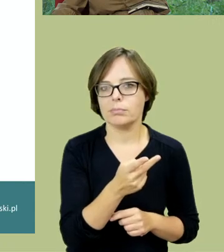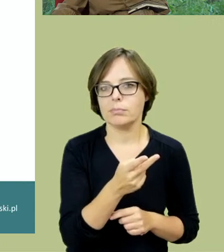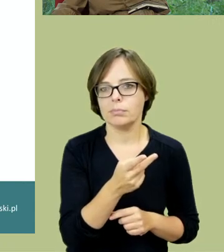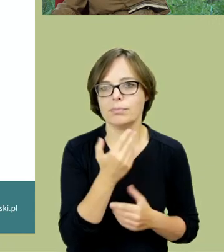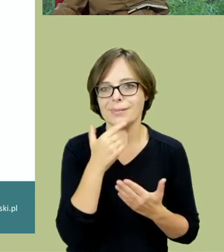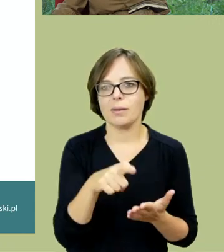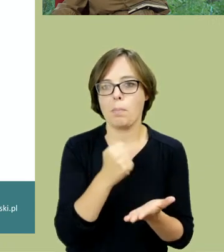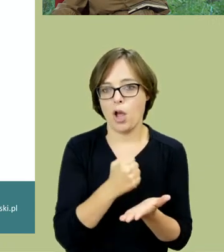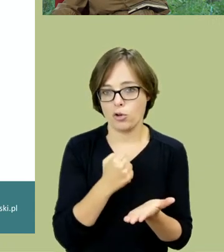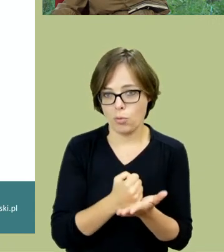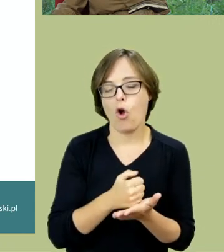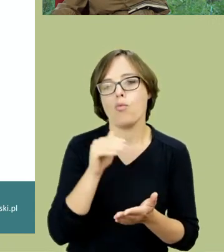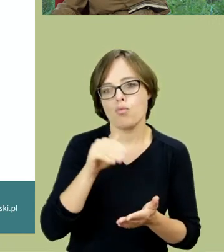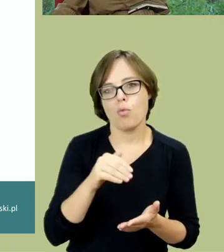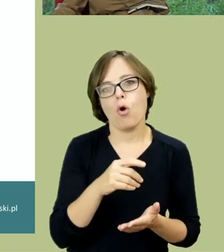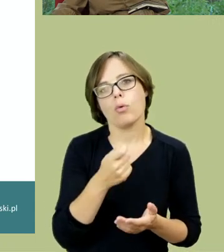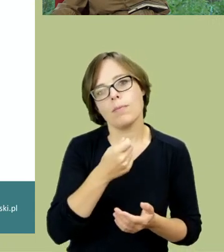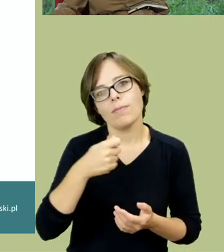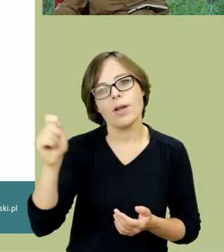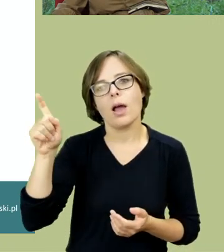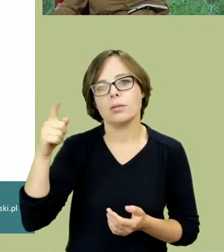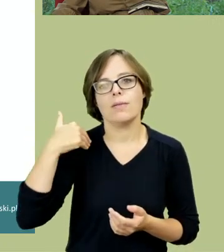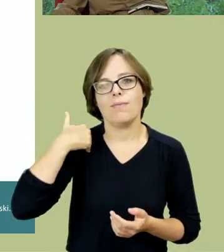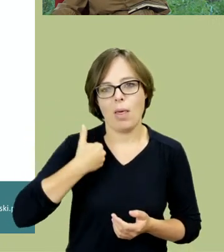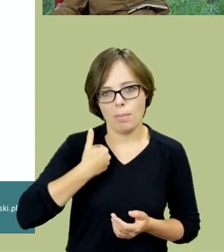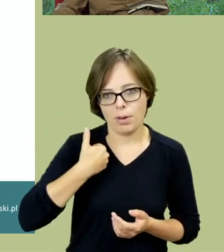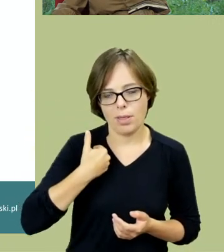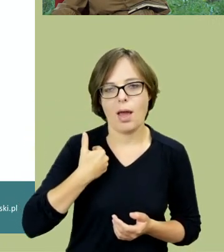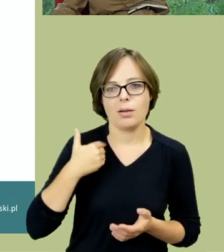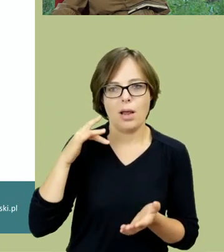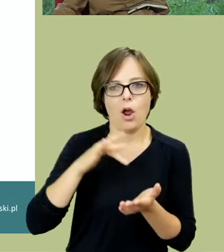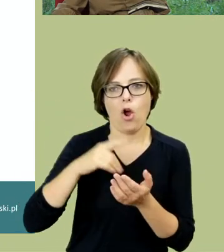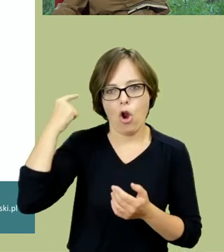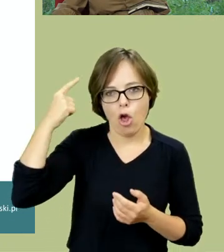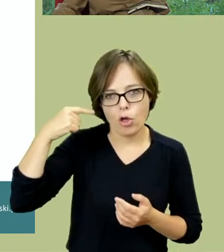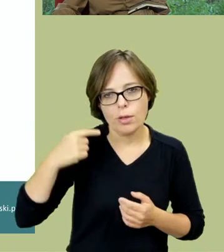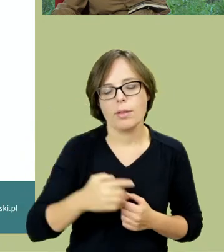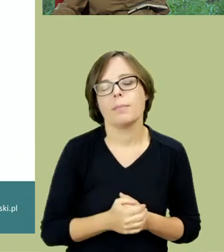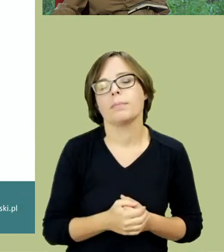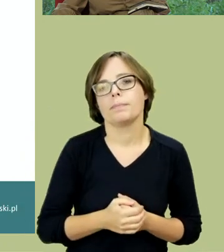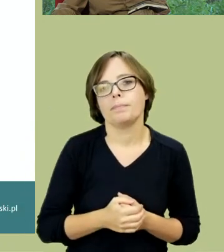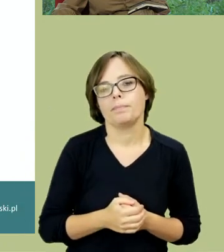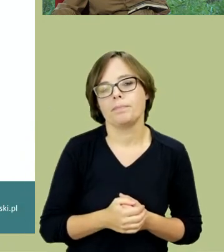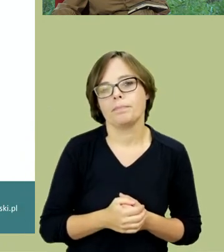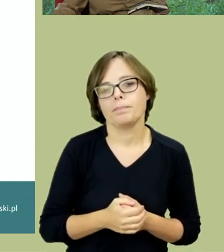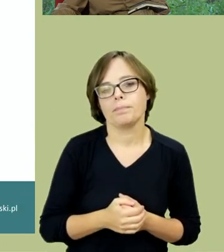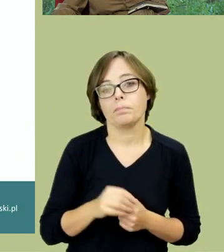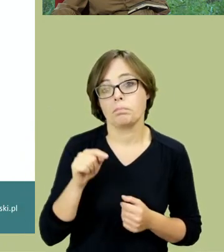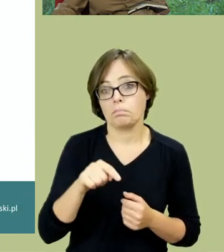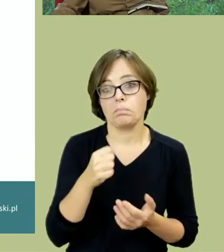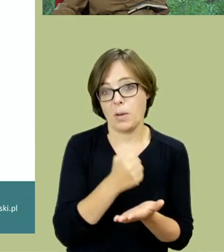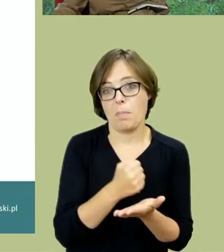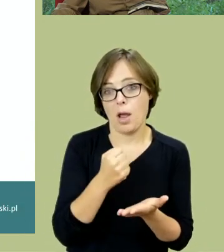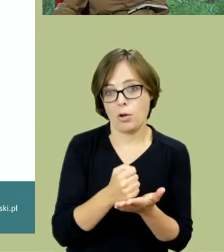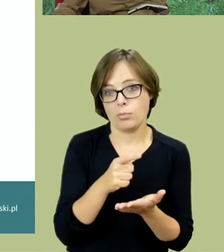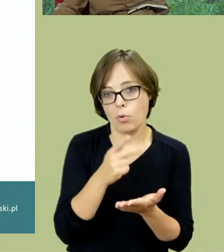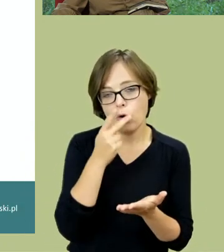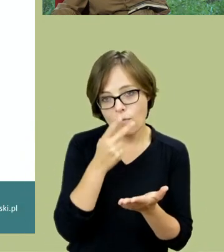podróżowały do Wielkiej Brytanii, do Londynu, i można z niego właściwie odczytać